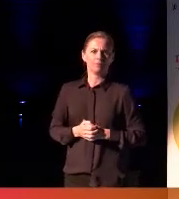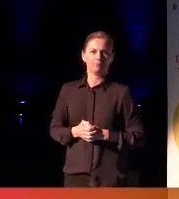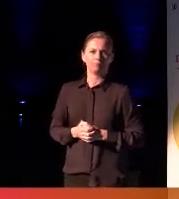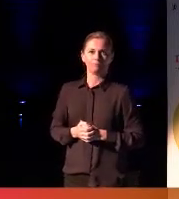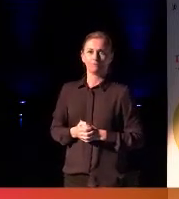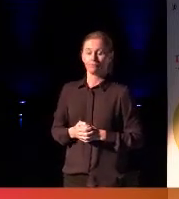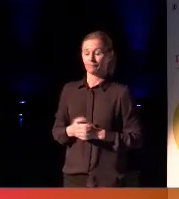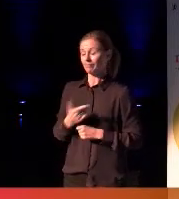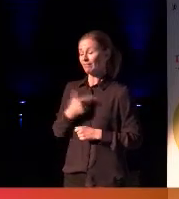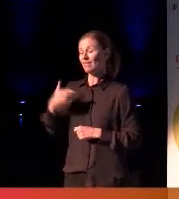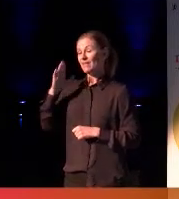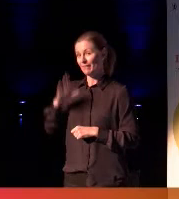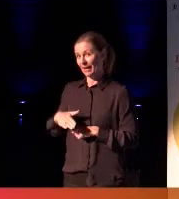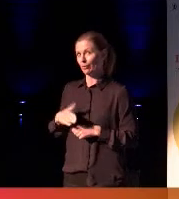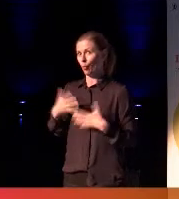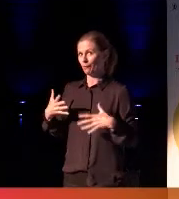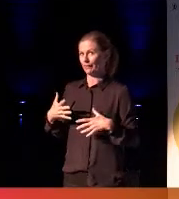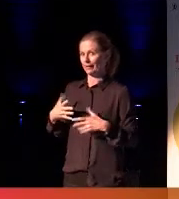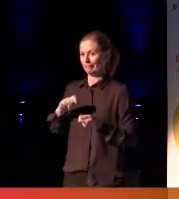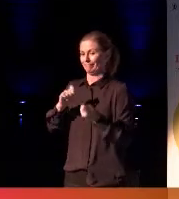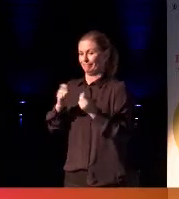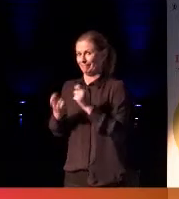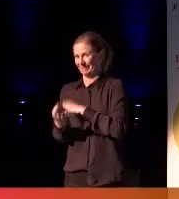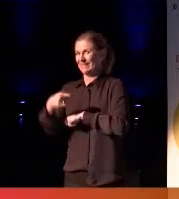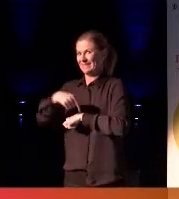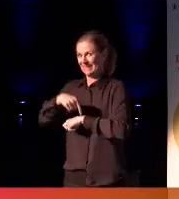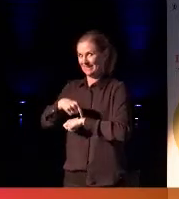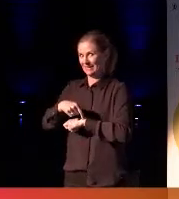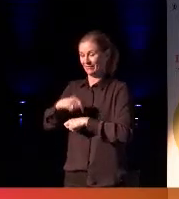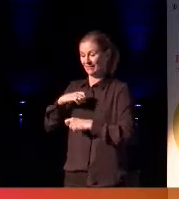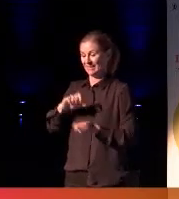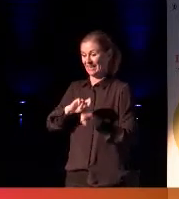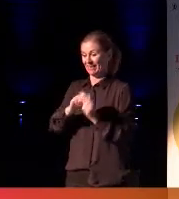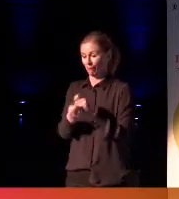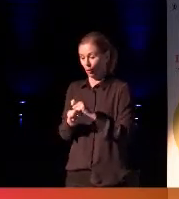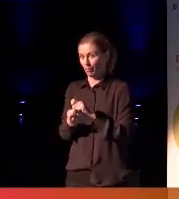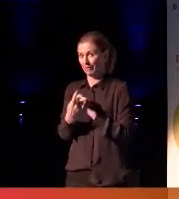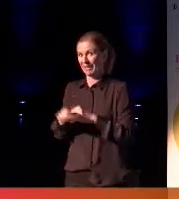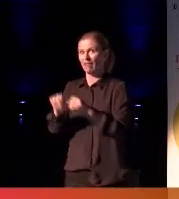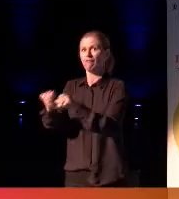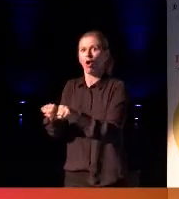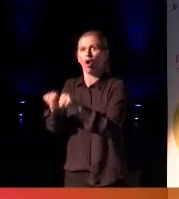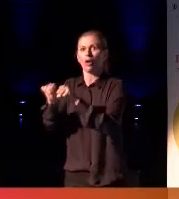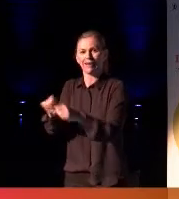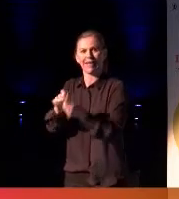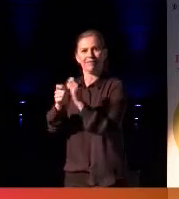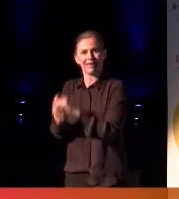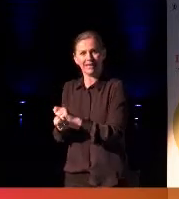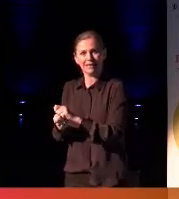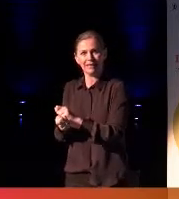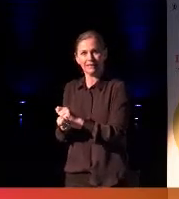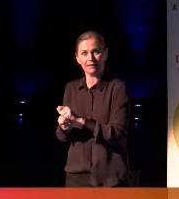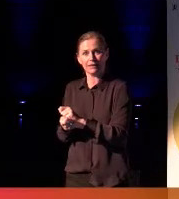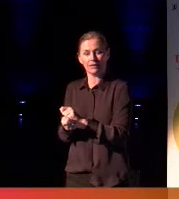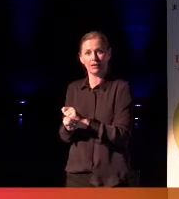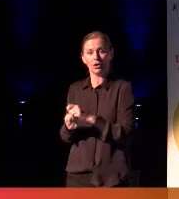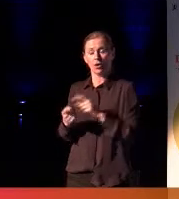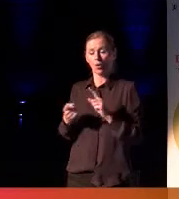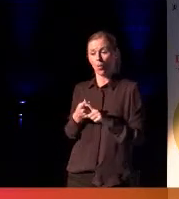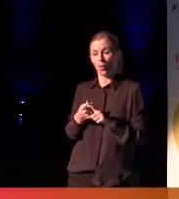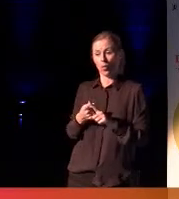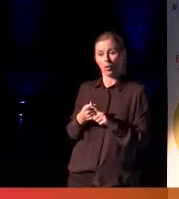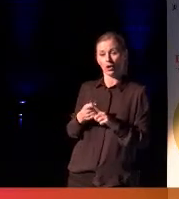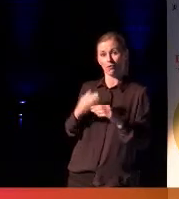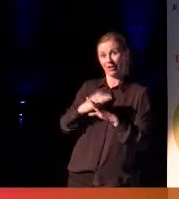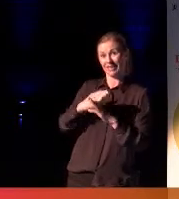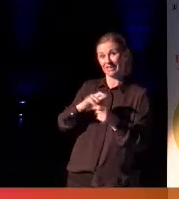Og vi vet at ting tar tid. Det å gå fra en reform til en varig endring, og gå fra den reformen som nå skal,